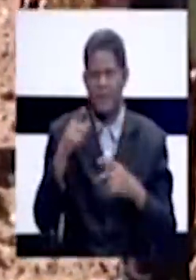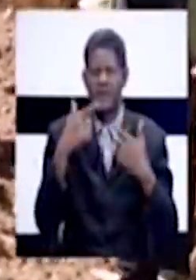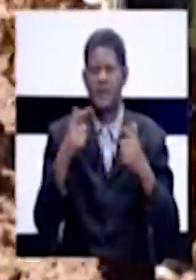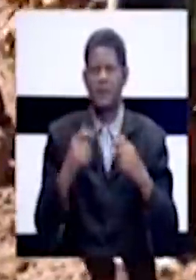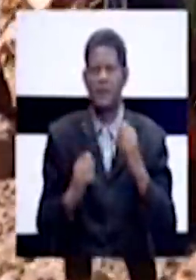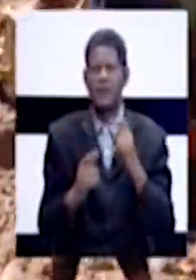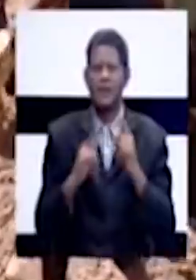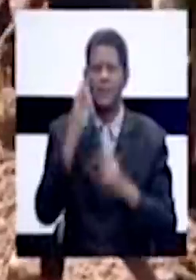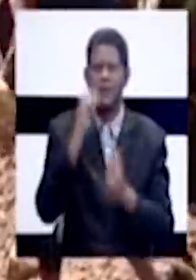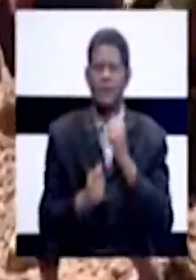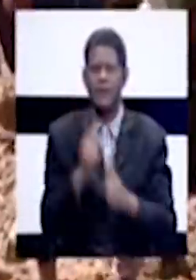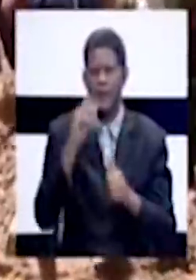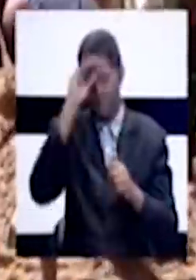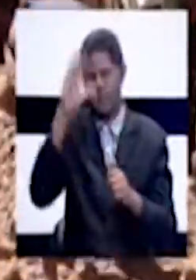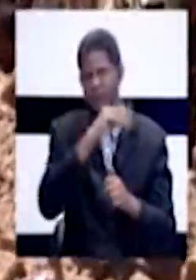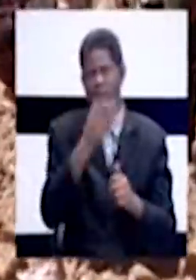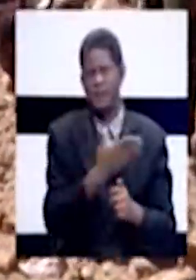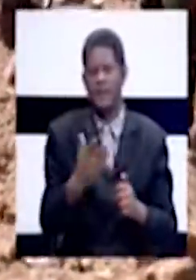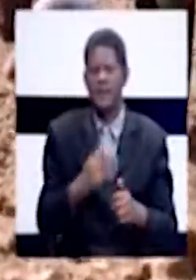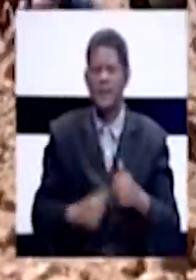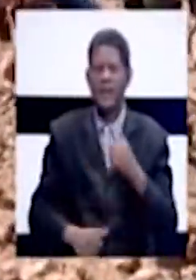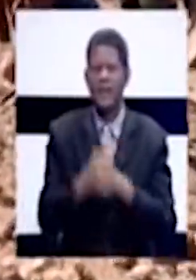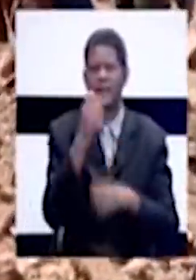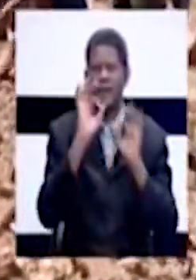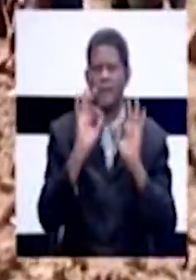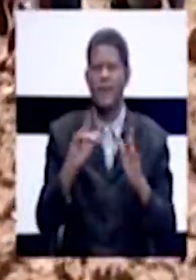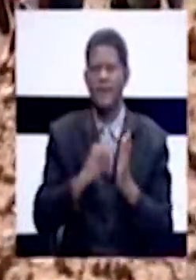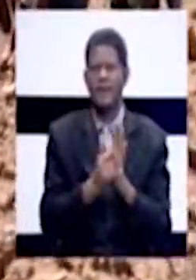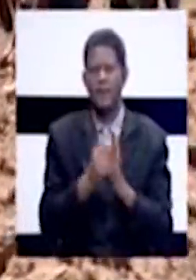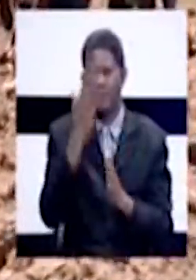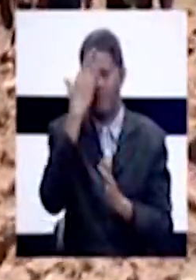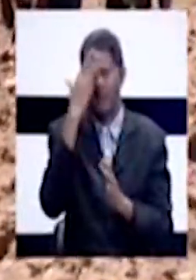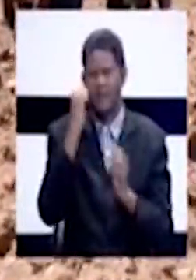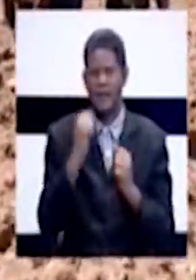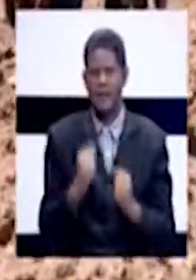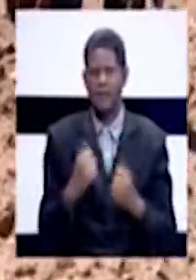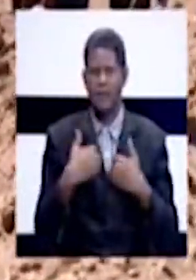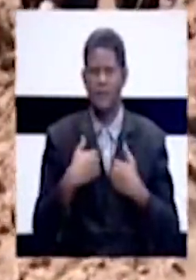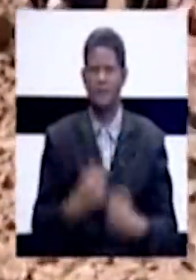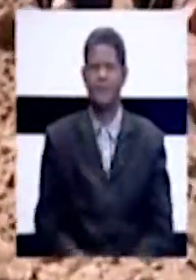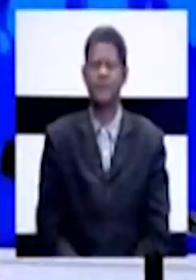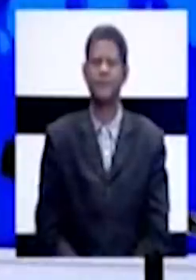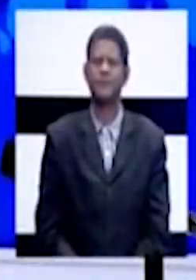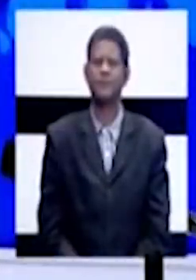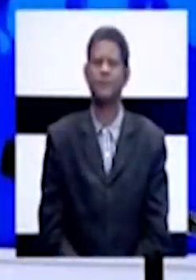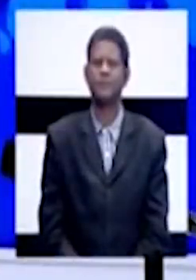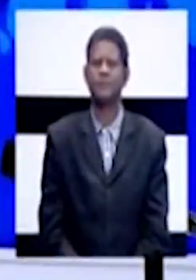በተዘጋጠመ ደብዳብ ነፈርቲ ኣብ ሰብን ንብረትን ዝበፅሐ ሓደጋ ከምዘየለ ድማ ንምፍላጥ ተኻኢሉሎ።